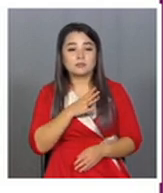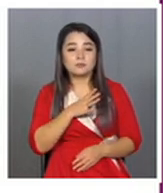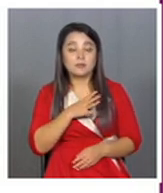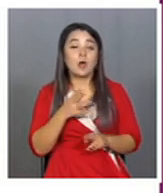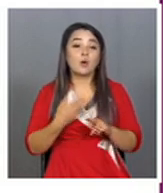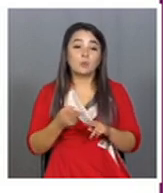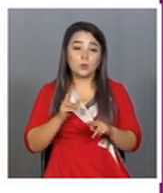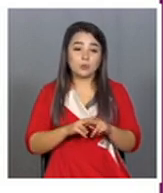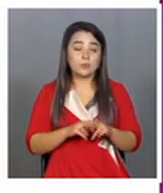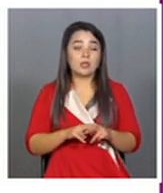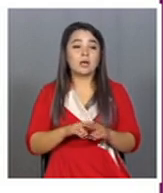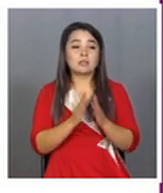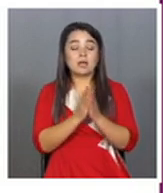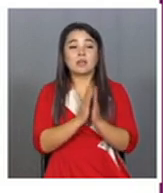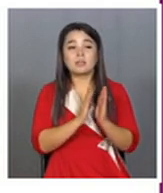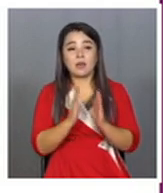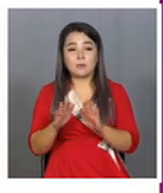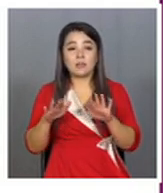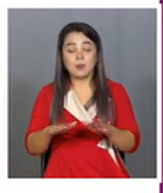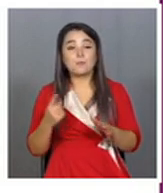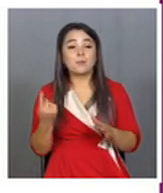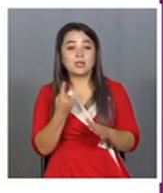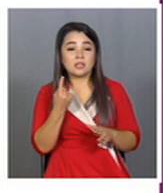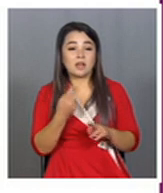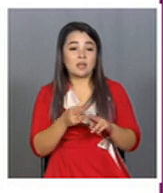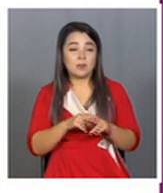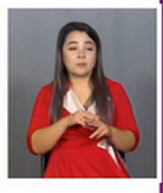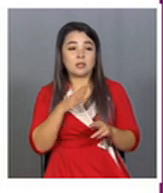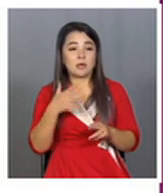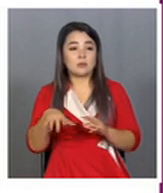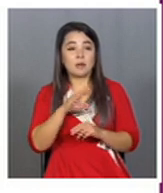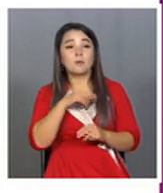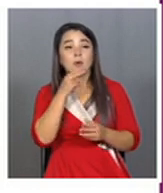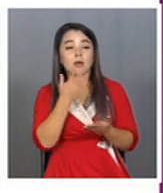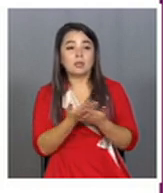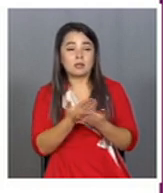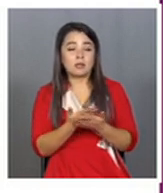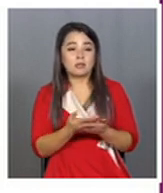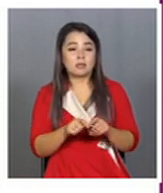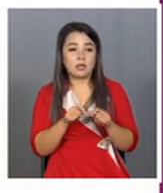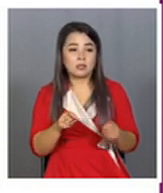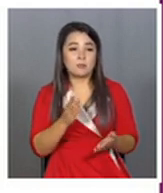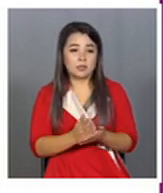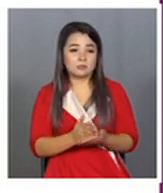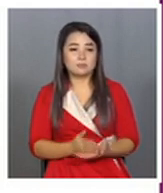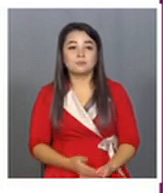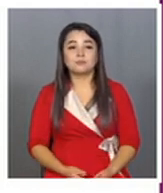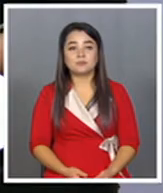Бұл мынау энциклопедияның бірінші бетін сіздерге көрсетіп отырмыз.